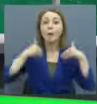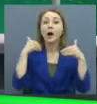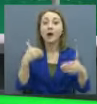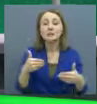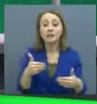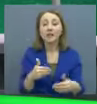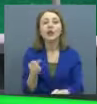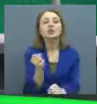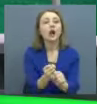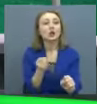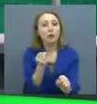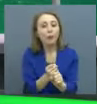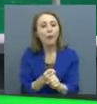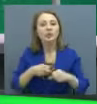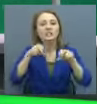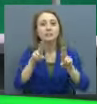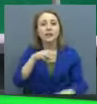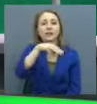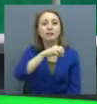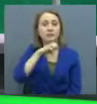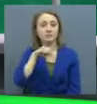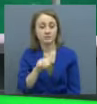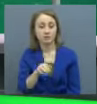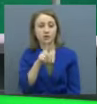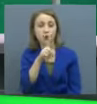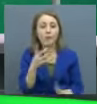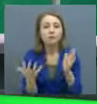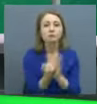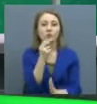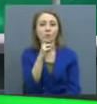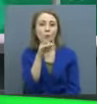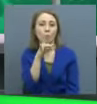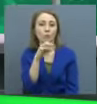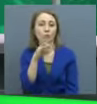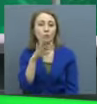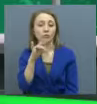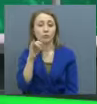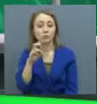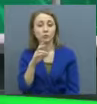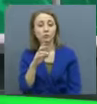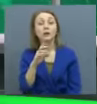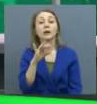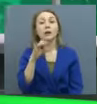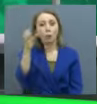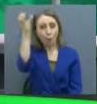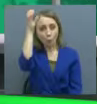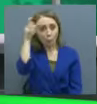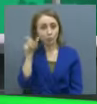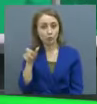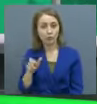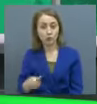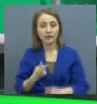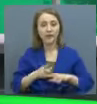институтов с разработкой диагностической тест-системы для обнаружения коронавируса к вид 19 ученые из национального исследовательского